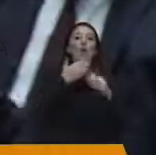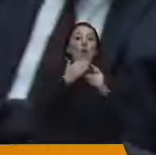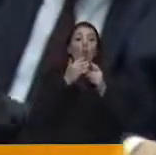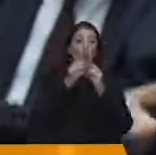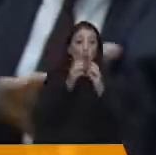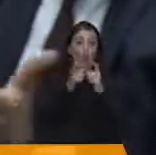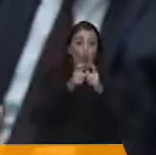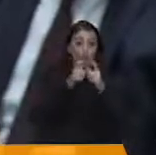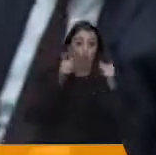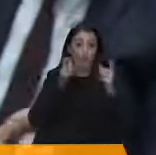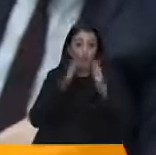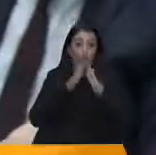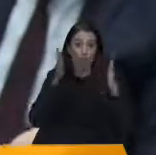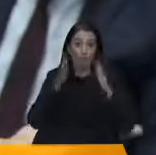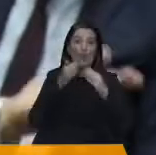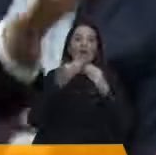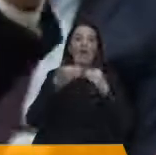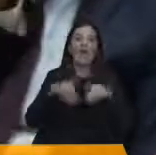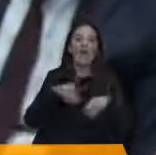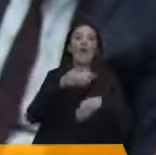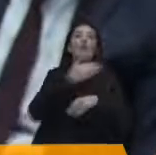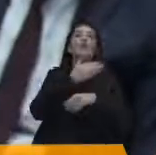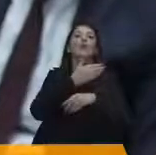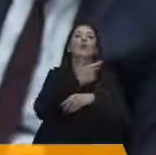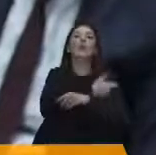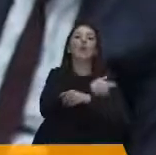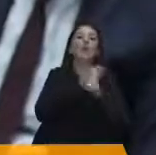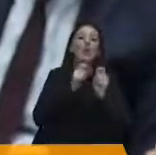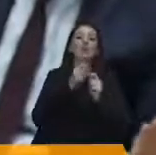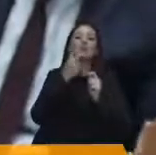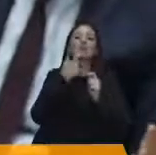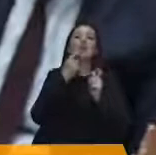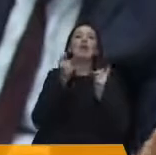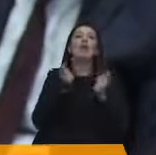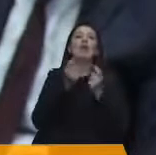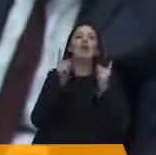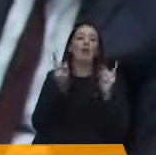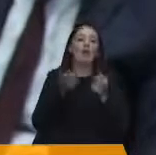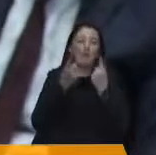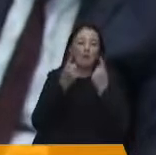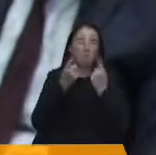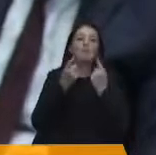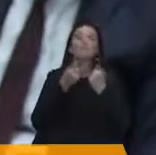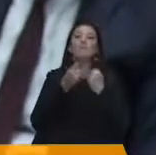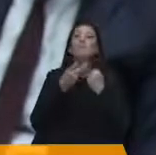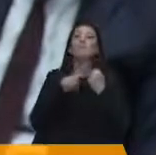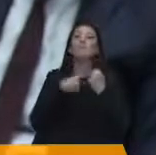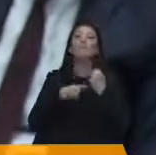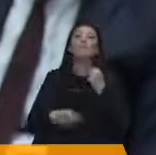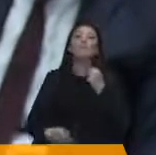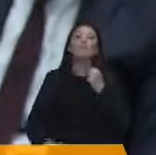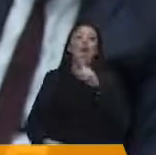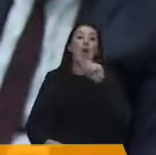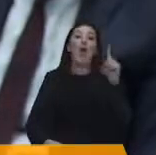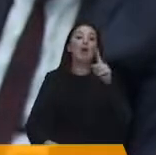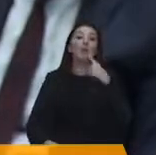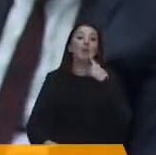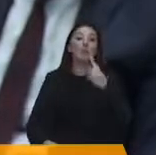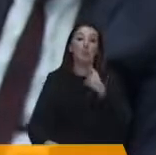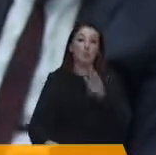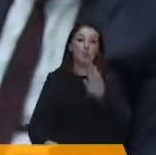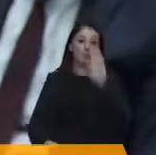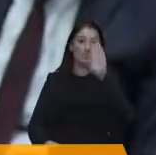engel. İşte yurt yapacağız, 2 yıldır yapamıyoruz. Yani ya biz diyor, bir de hayır oyu veriyorsunuz